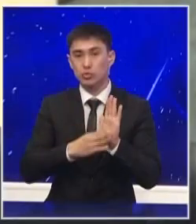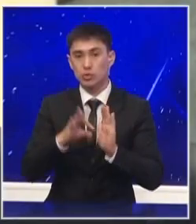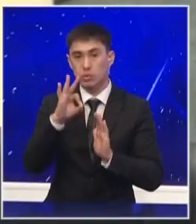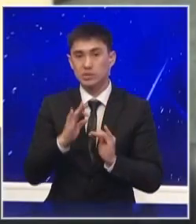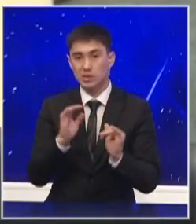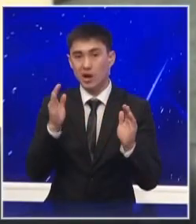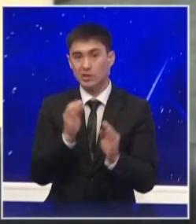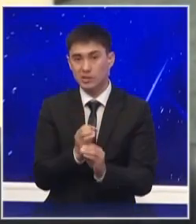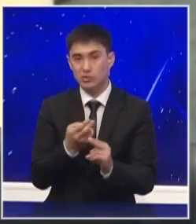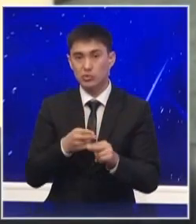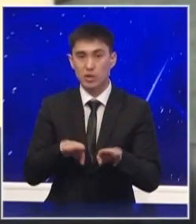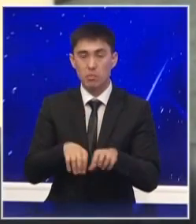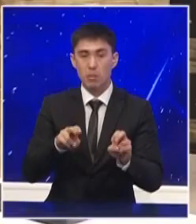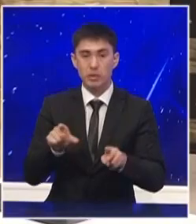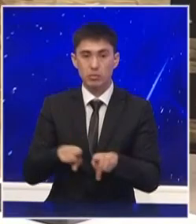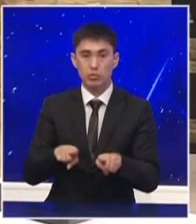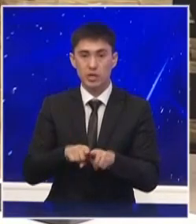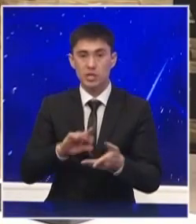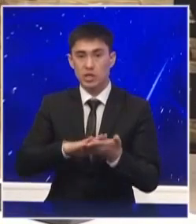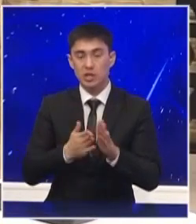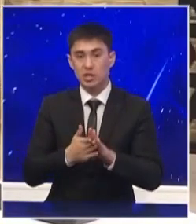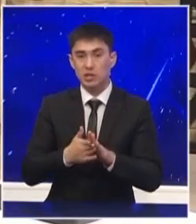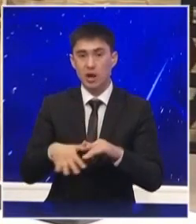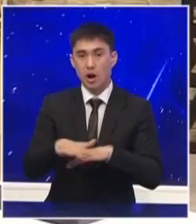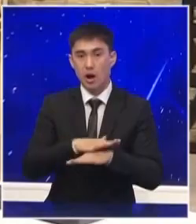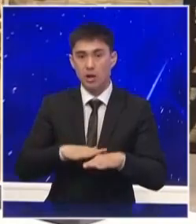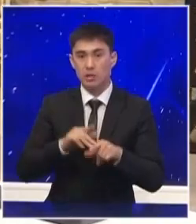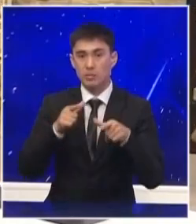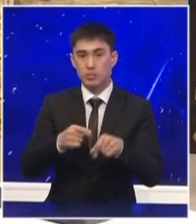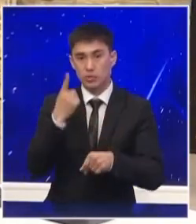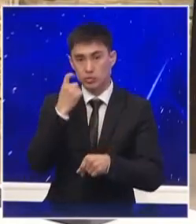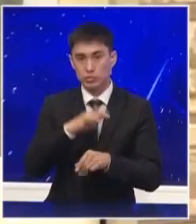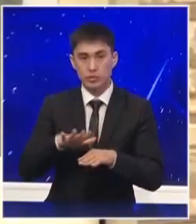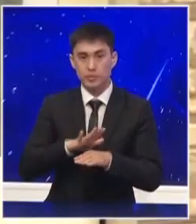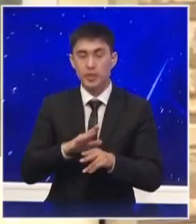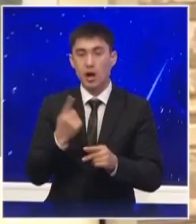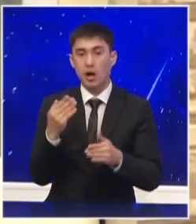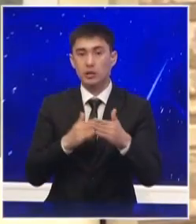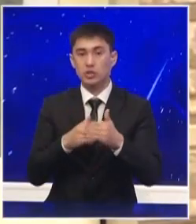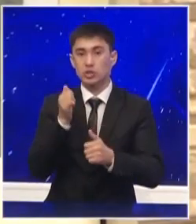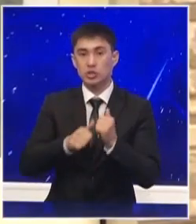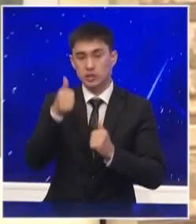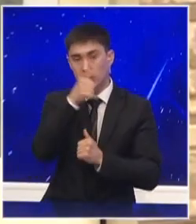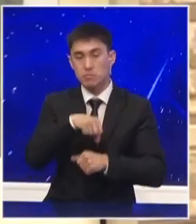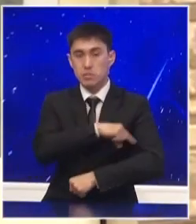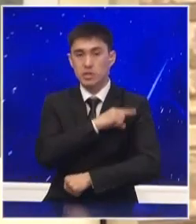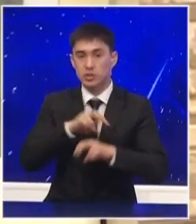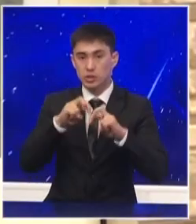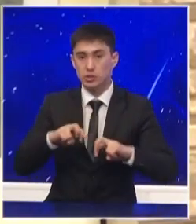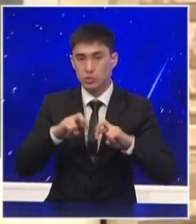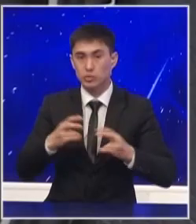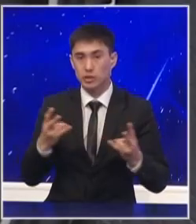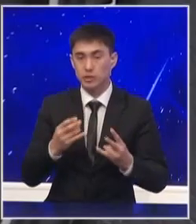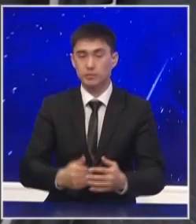70-90%-ға азайтады. Сондай-ақ мамандар мұндай жағдайда халық еміне жүгінбеуге кеңес береді. Алдын алу үшін жыл сайын медициналық тексеруден өткен